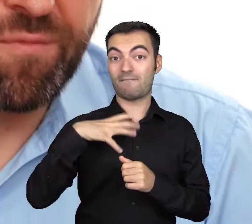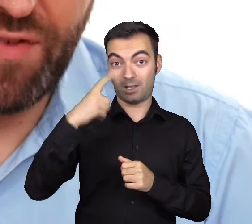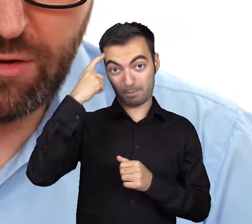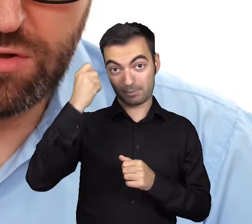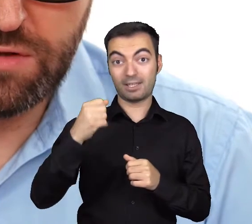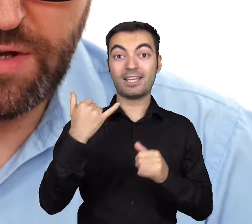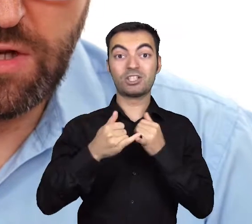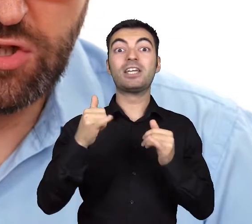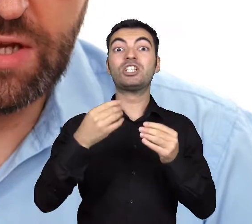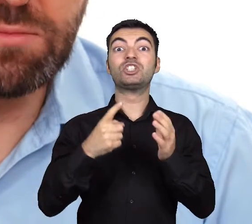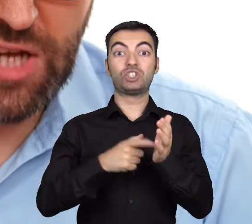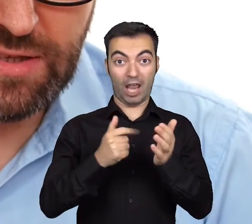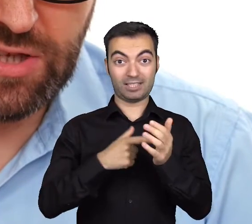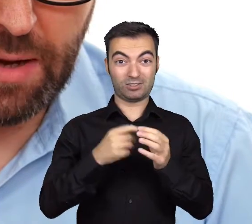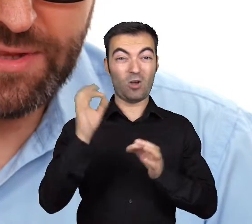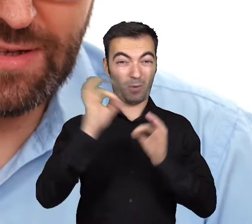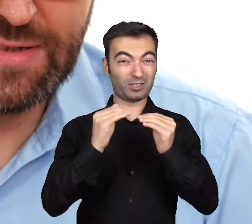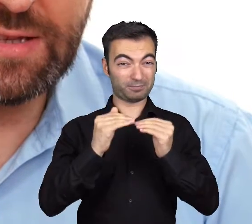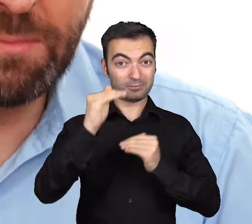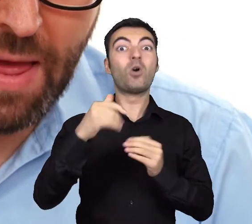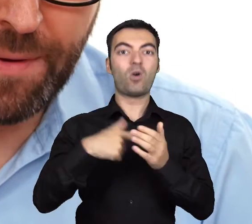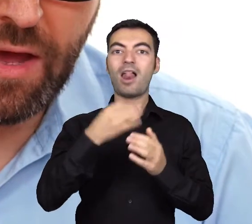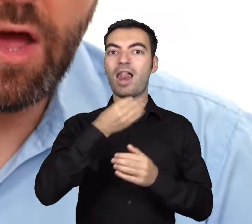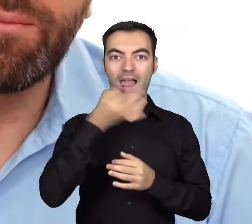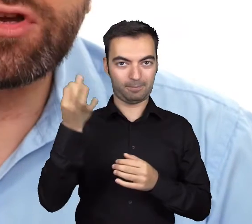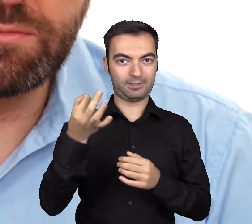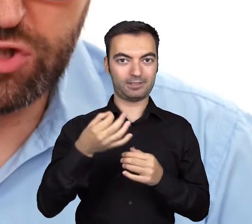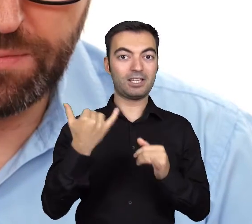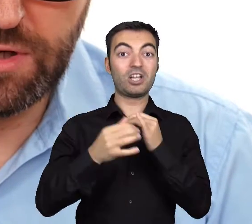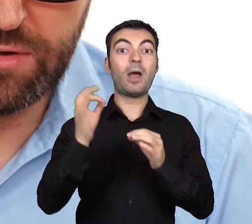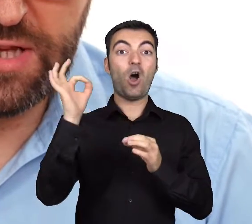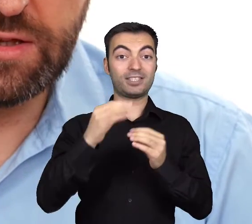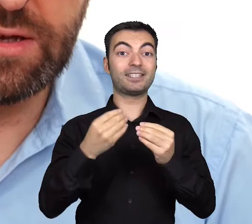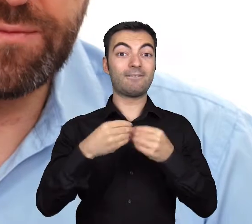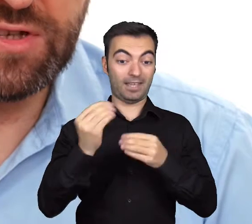dzienna. Warto też wiedzieć, że im częstsza kapitalizacja, tym lepiej, bo im